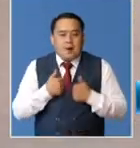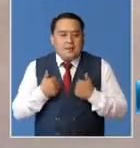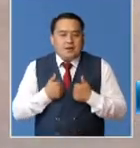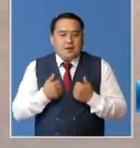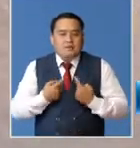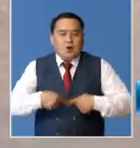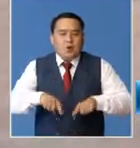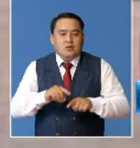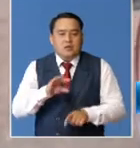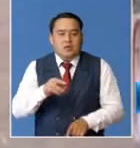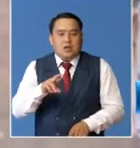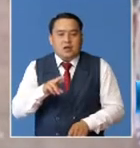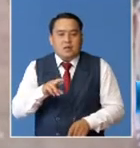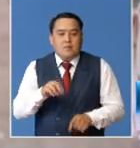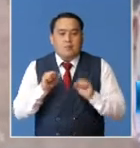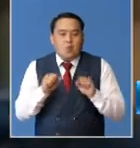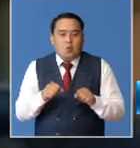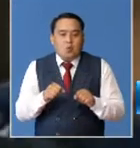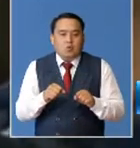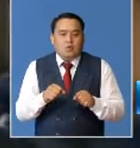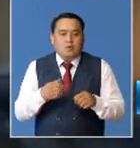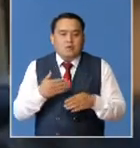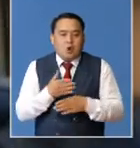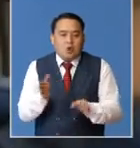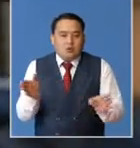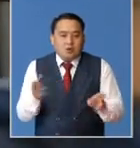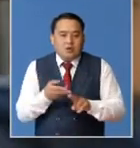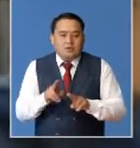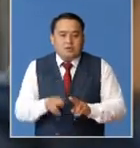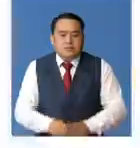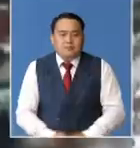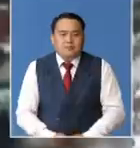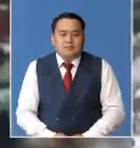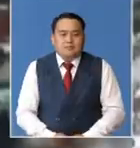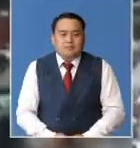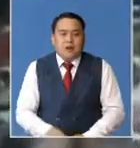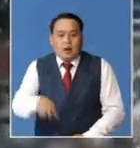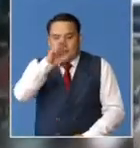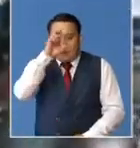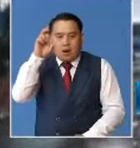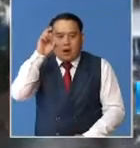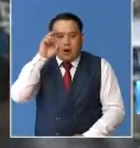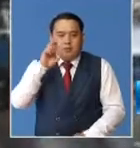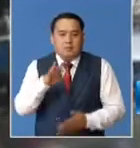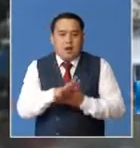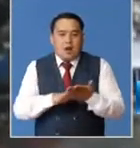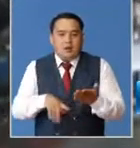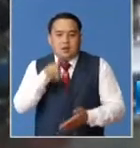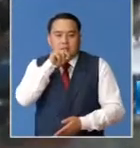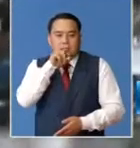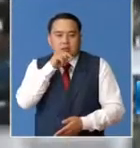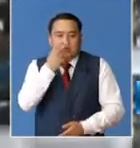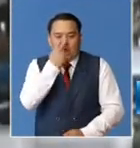автономию на юге Сирии. Это может привести к расколу страны, отмечают эксперты. В Бразилии продолжает свирепствовать вирус птичьего